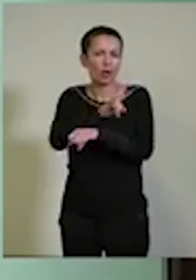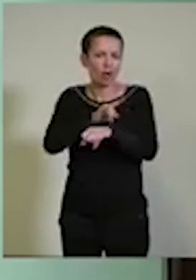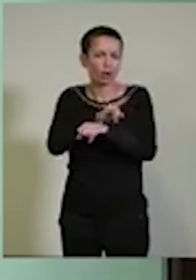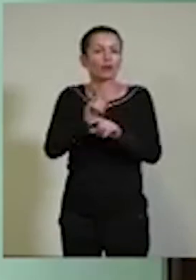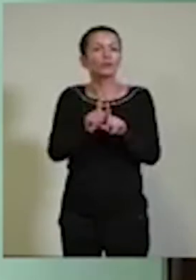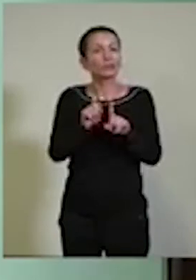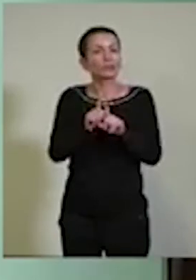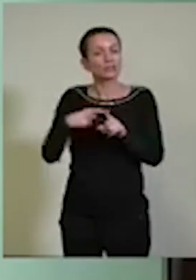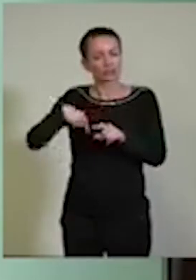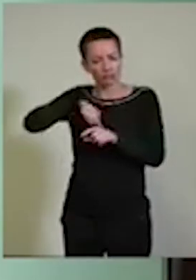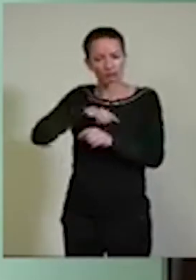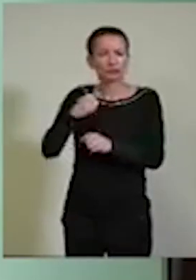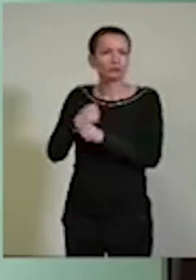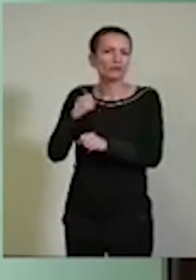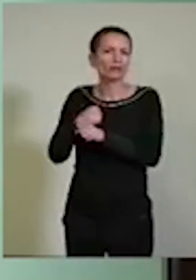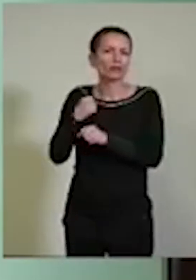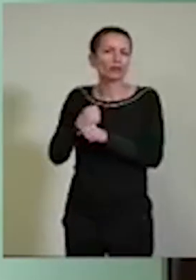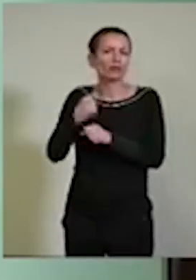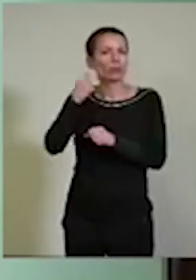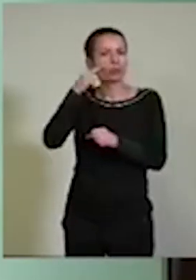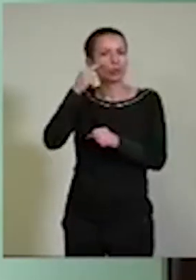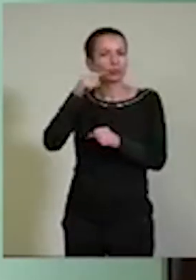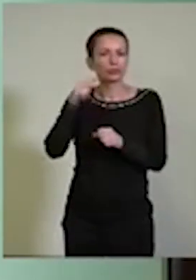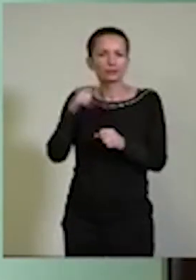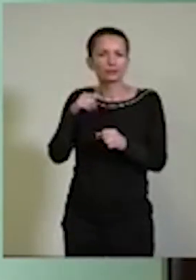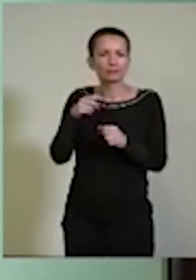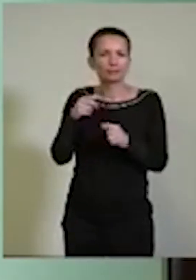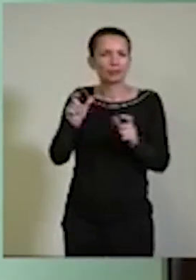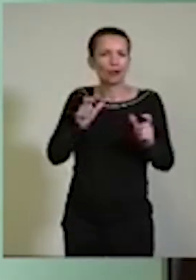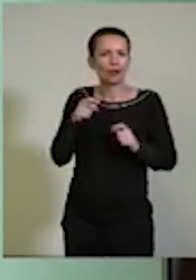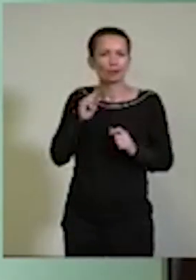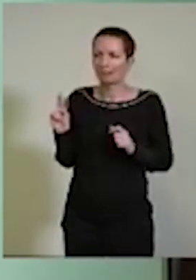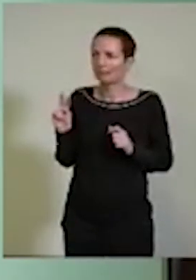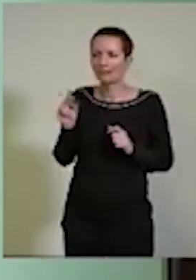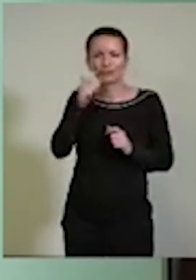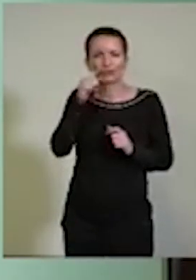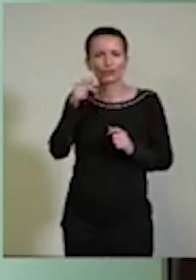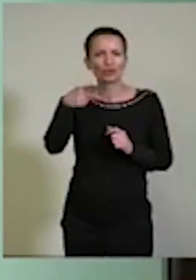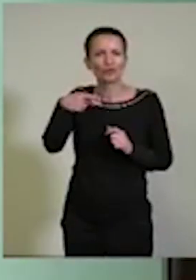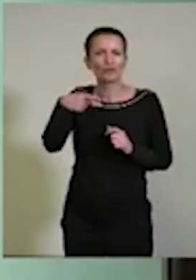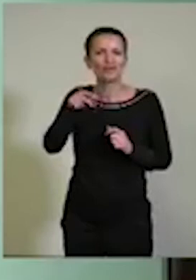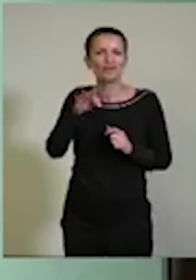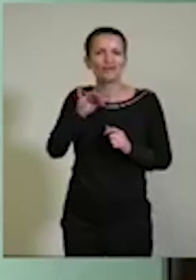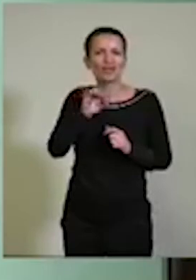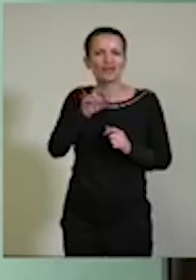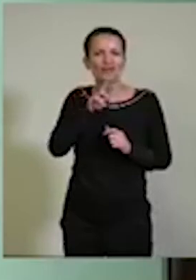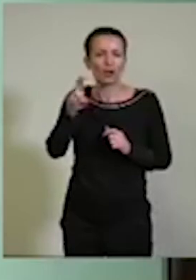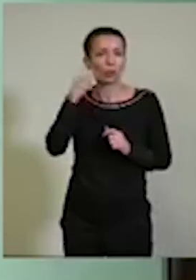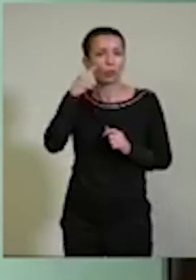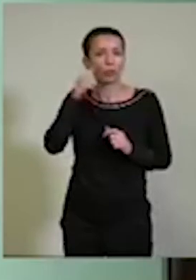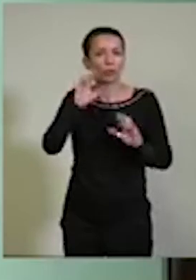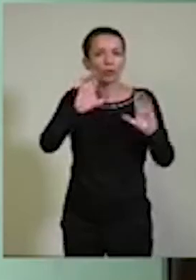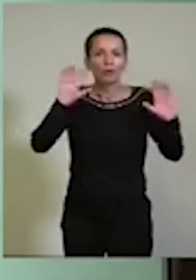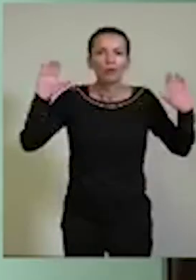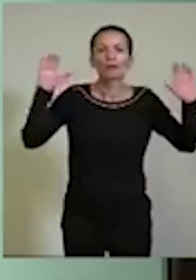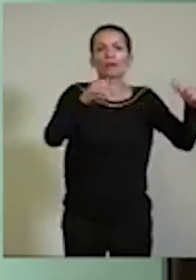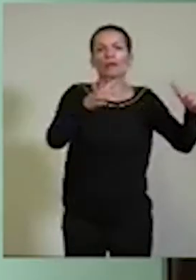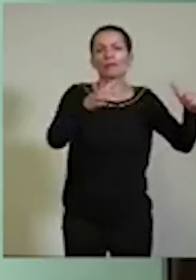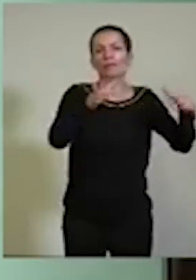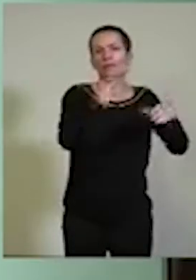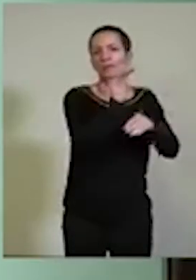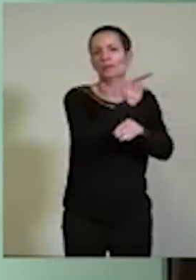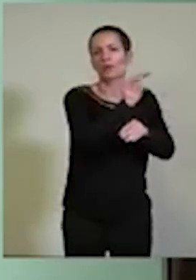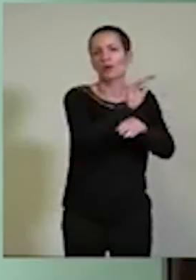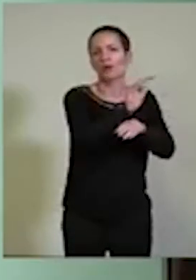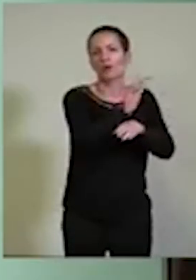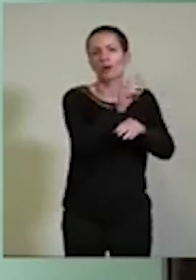travaillons à regarder, alors je regarde mon collègue Stéphane Pfeiffer, pour faire appel à des groupements d'employeurs sur certains métiers qui